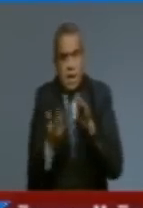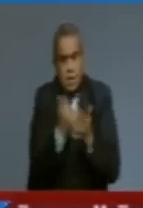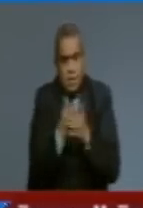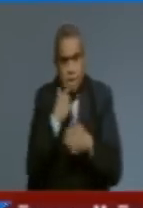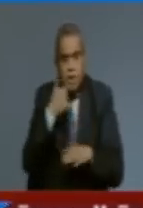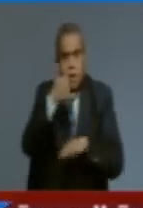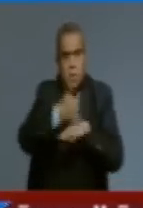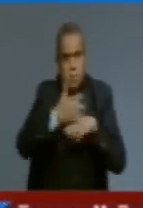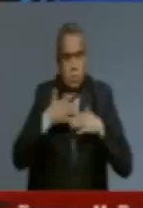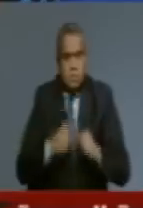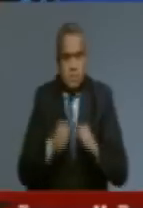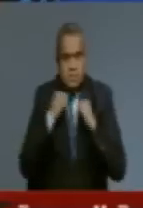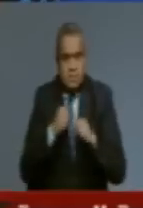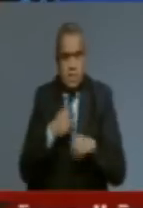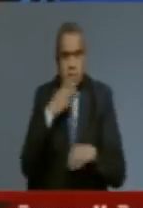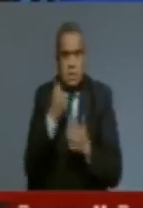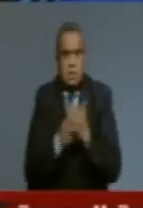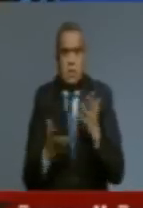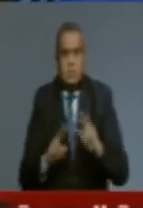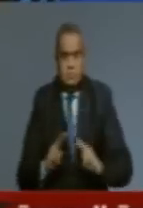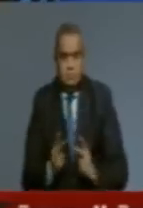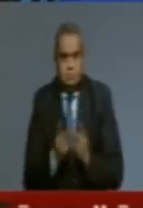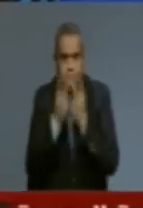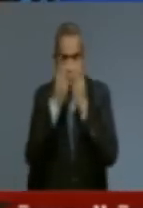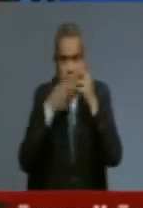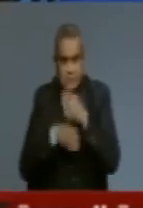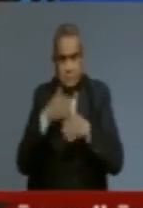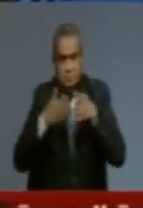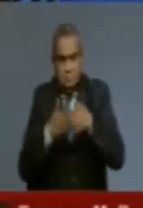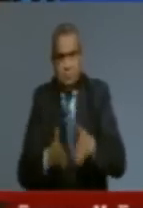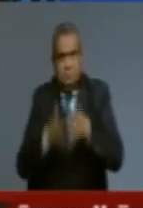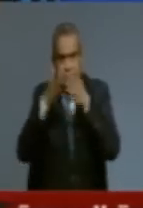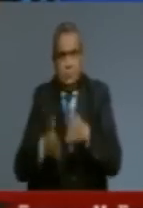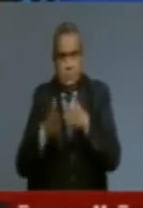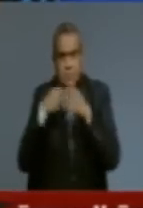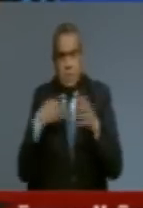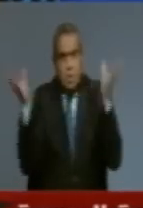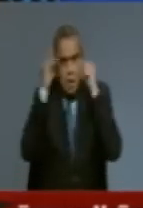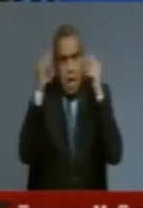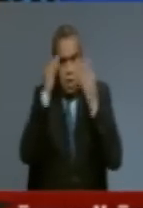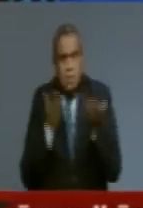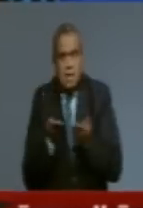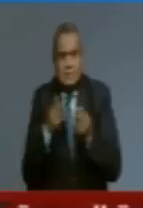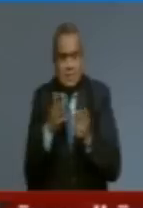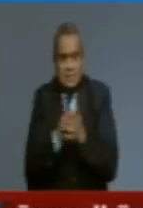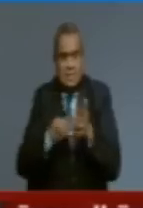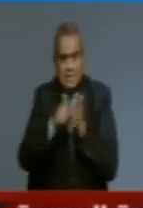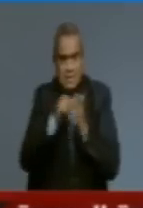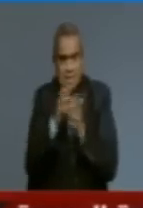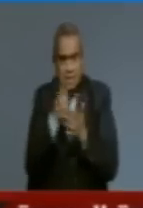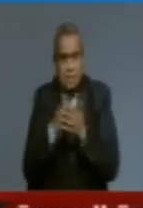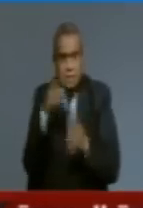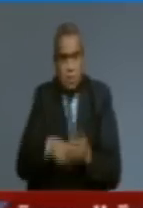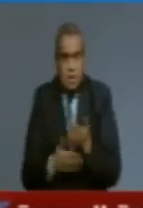طبية وتطوير البنية التحتية المعلوماتية الرقمية. نحن نعرف أن